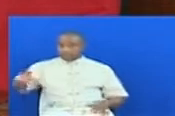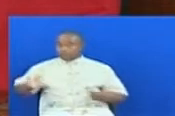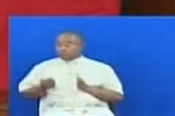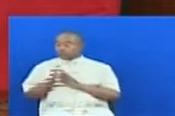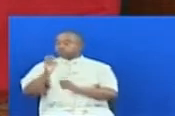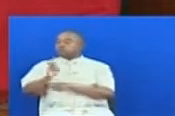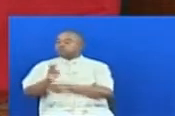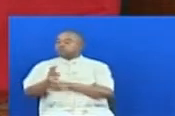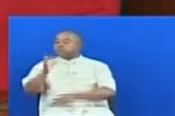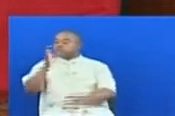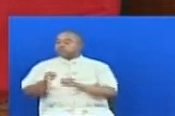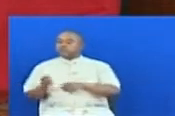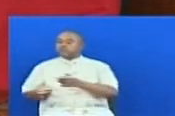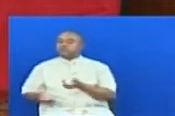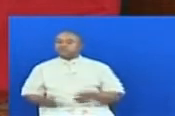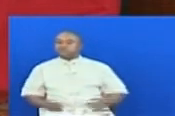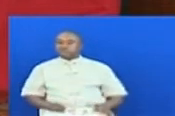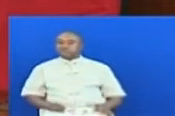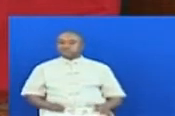kikamilifu.